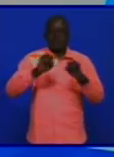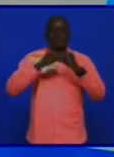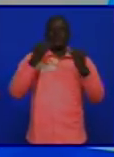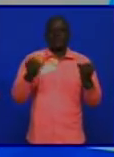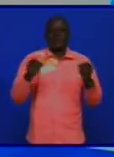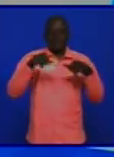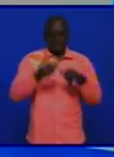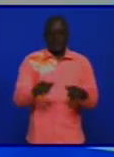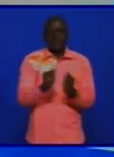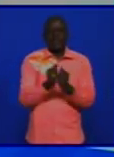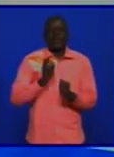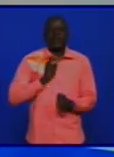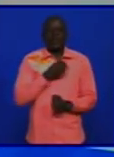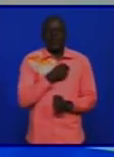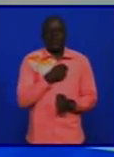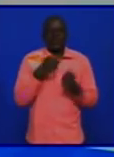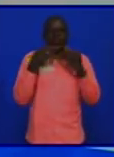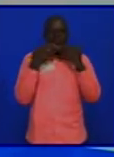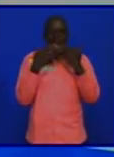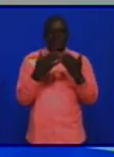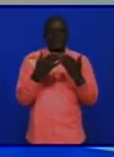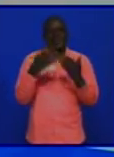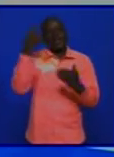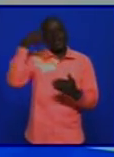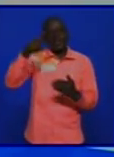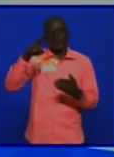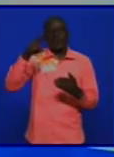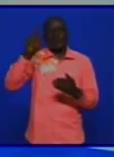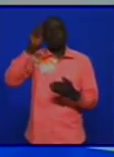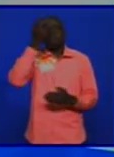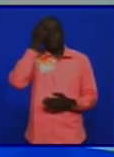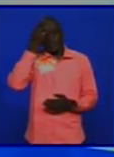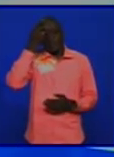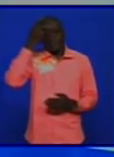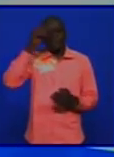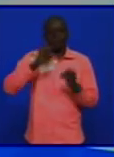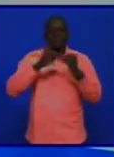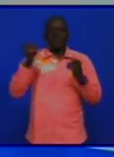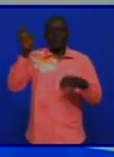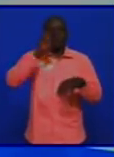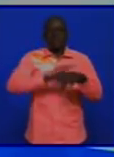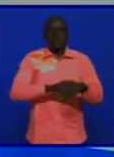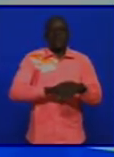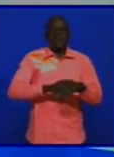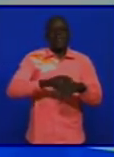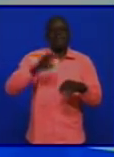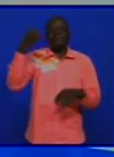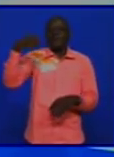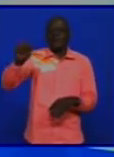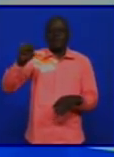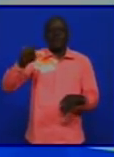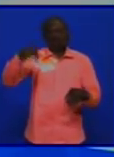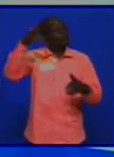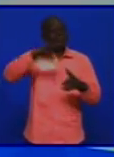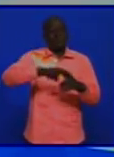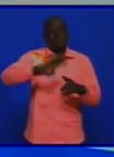nous. Merci en tout cas. Et pour l'actualité politique de ce journal, nous mettons d'abord le cap à l'Est où la majorité présidentielle